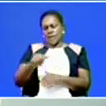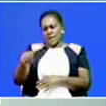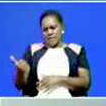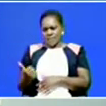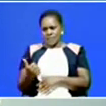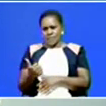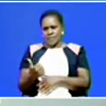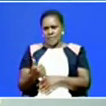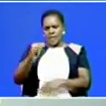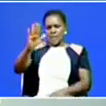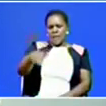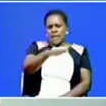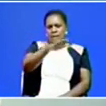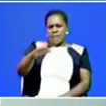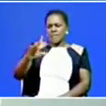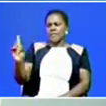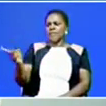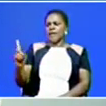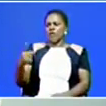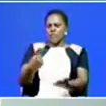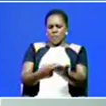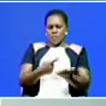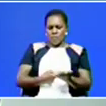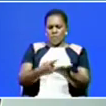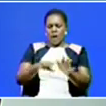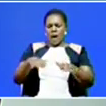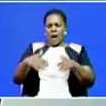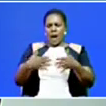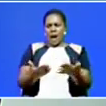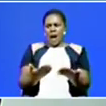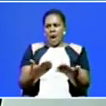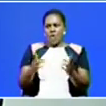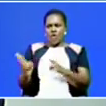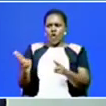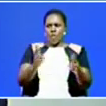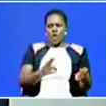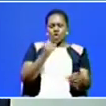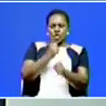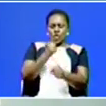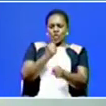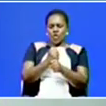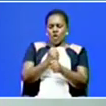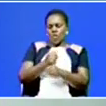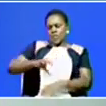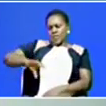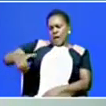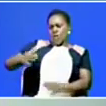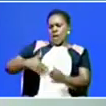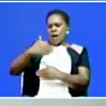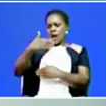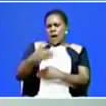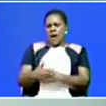Kwingineko mtazamaji, bunge la kaunti ya Nairobi limejadili jinsi ya kurejesha hali ya kawaida ya utendakazi jijini Nairobi baada